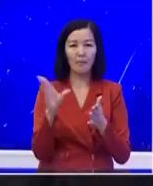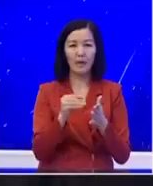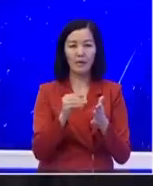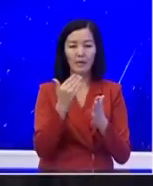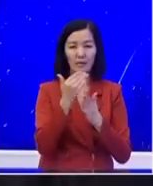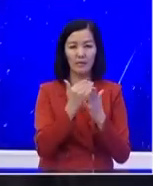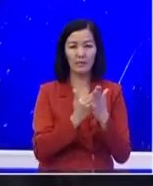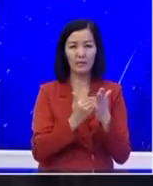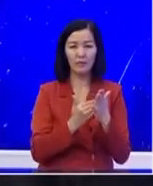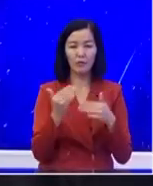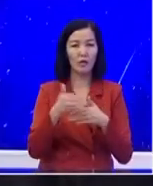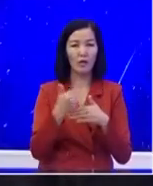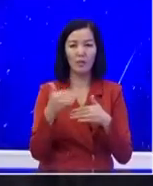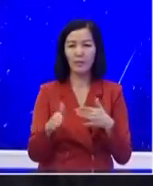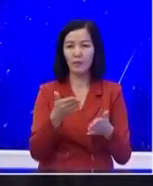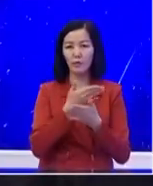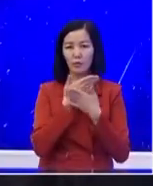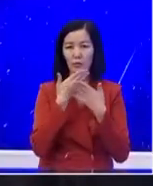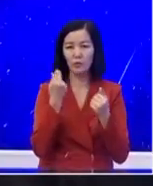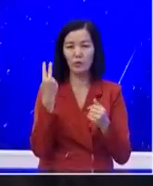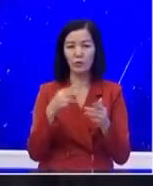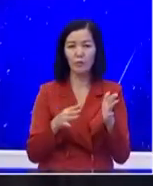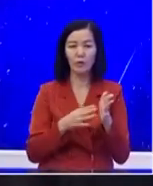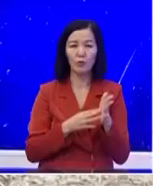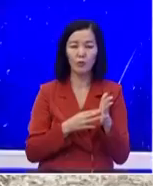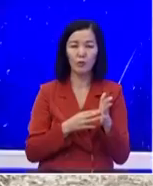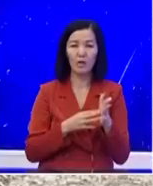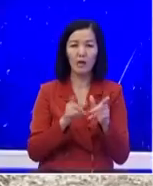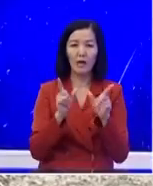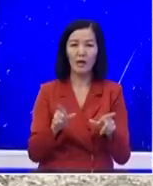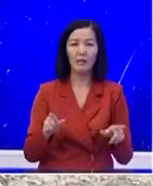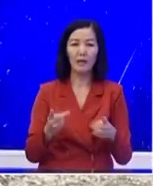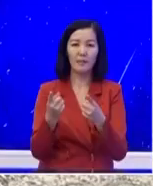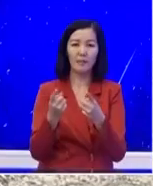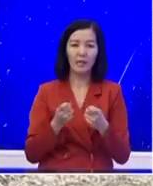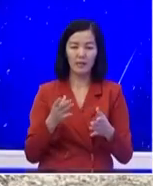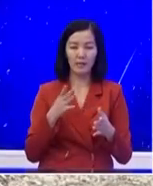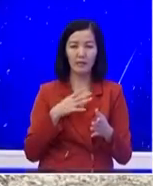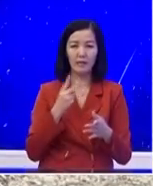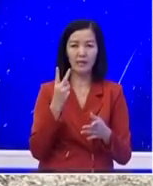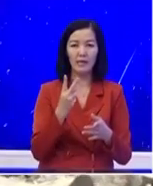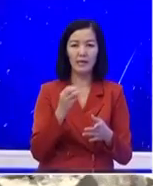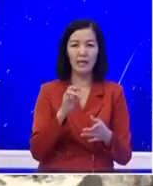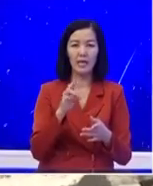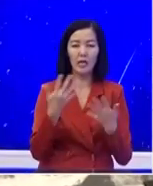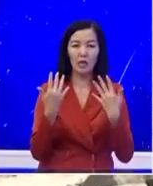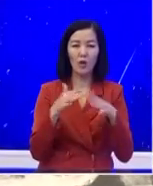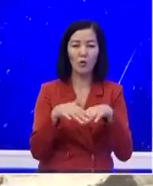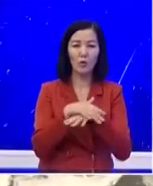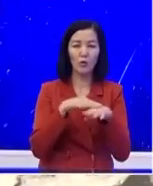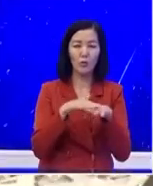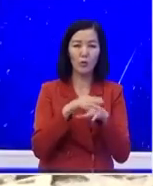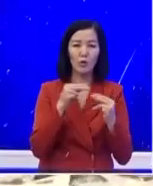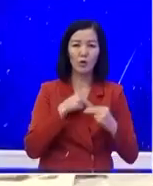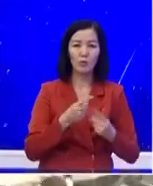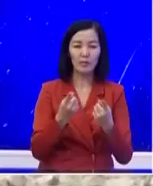бойынша. Жол картасы бойынша 29 адам жұмыс істеп жатыр. Жол картасының игілігін Екаш ауылы халқы да көргелі отыр.